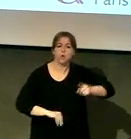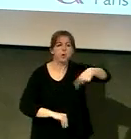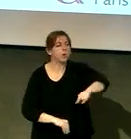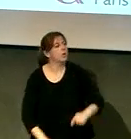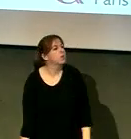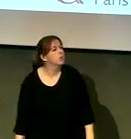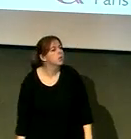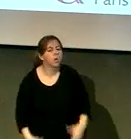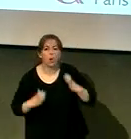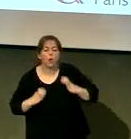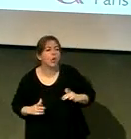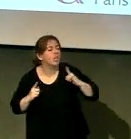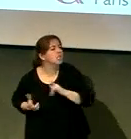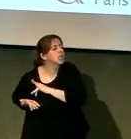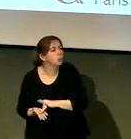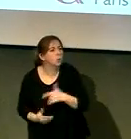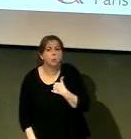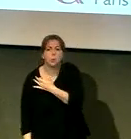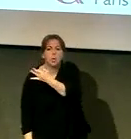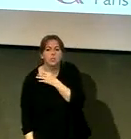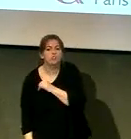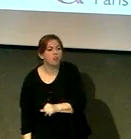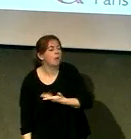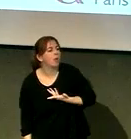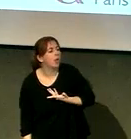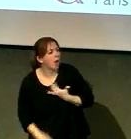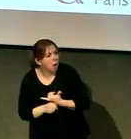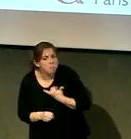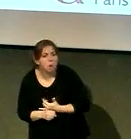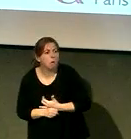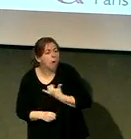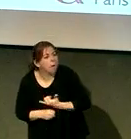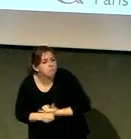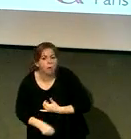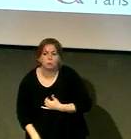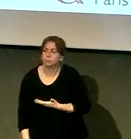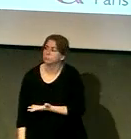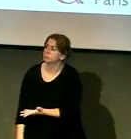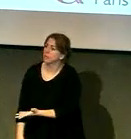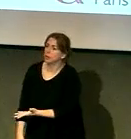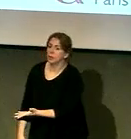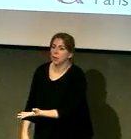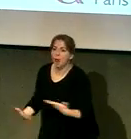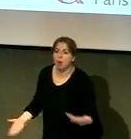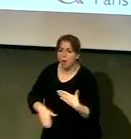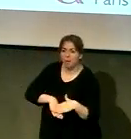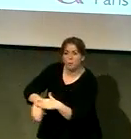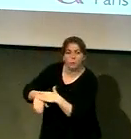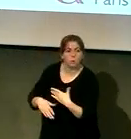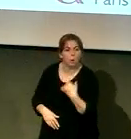lycée, alors qu'on nous dit que c'est fait. Bien sûr qu'on les a prévenus, bien sûr qu'ils ont eu une journée